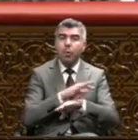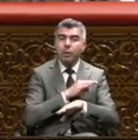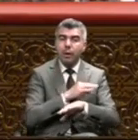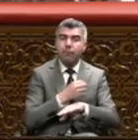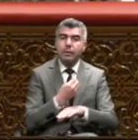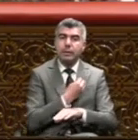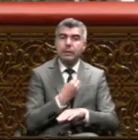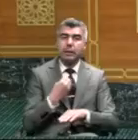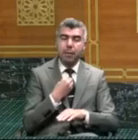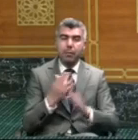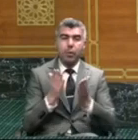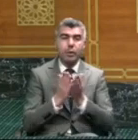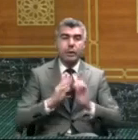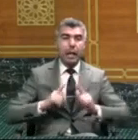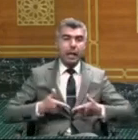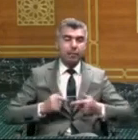والتعليم